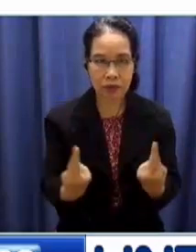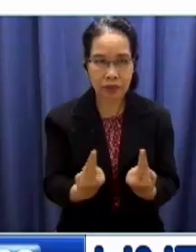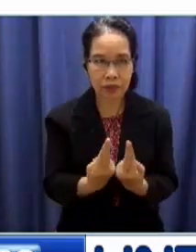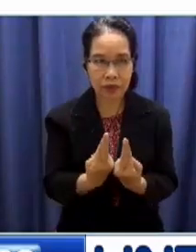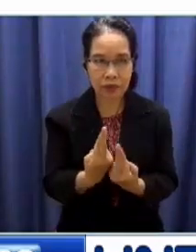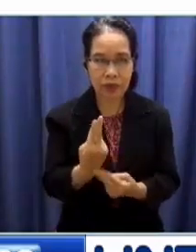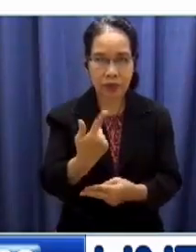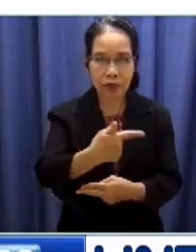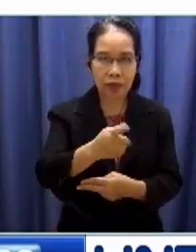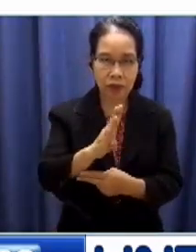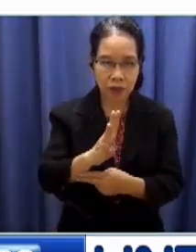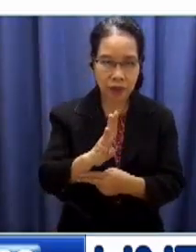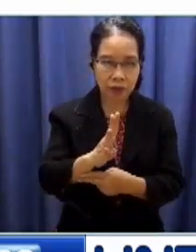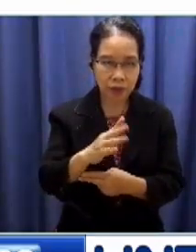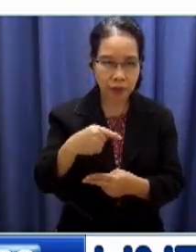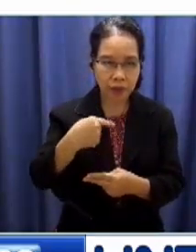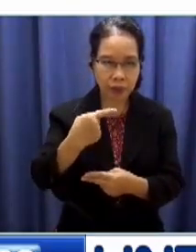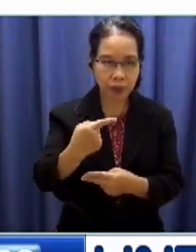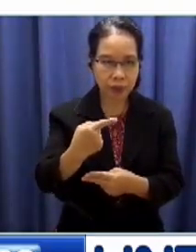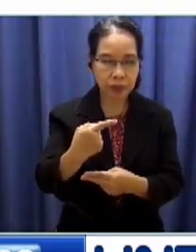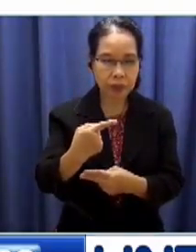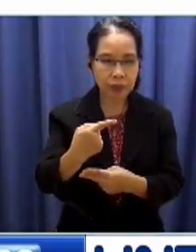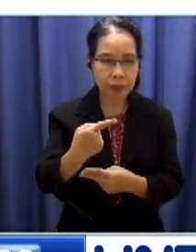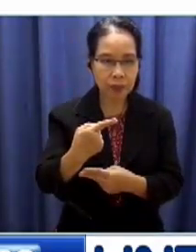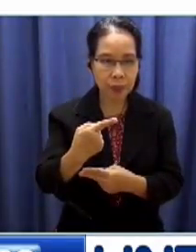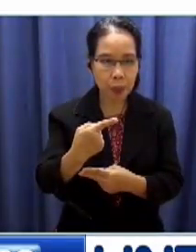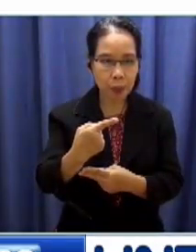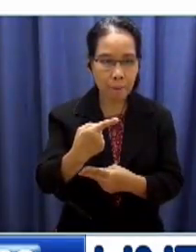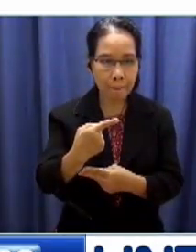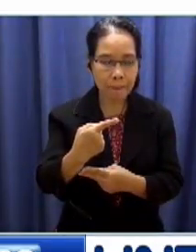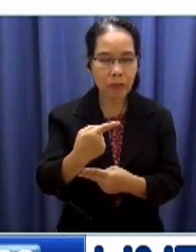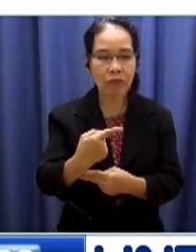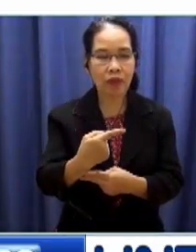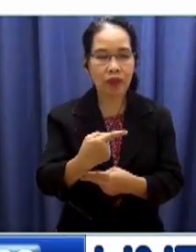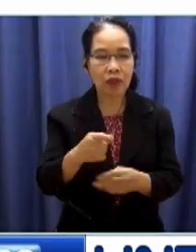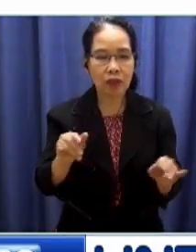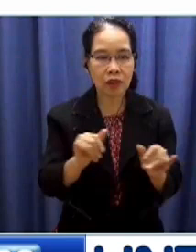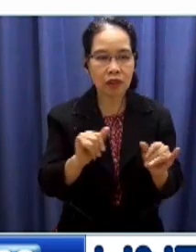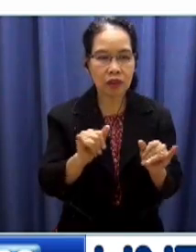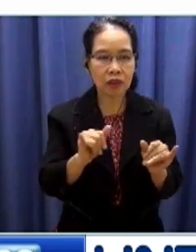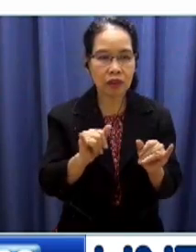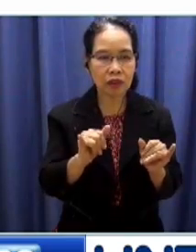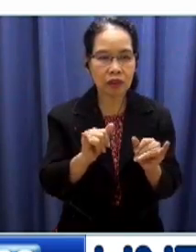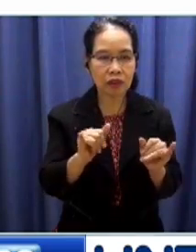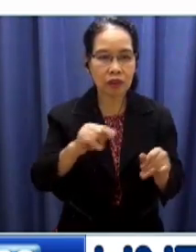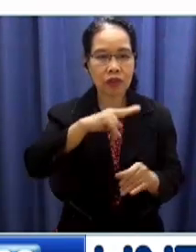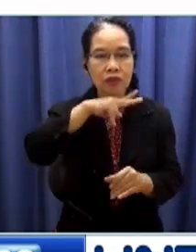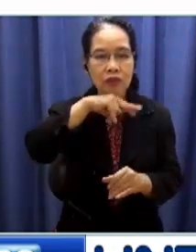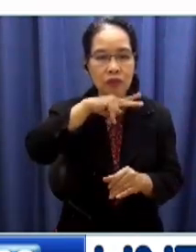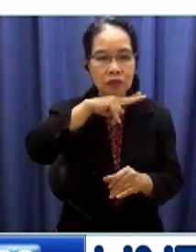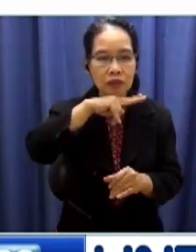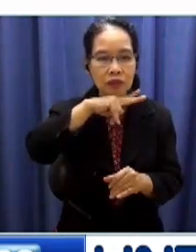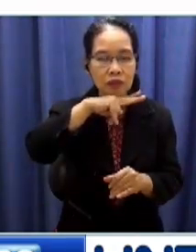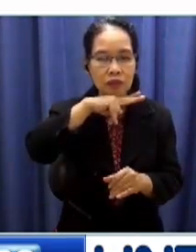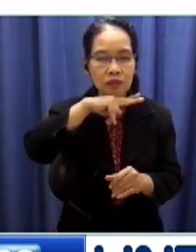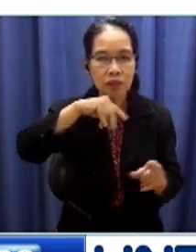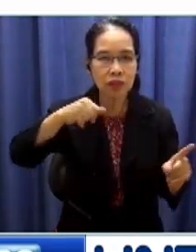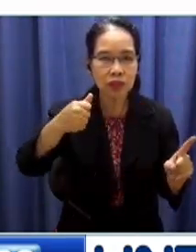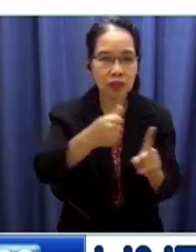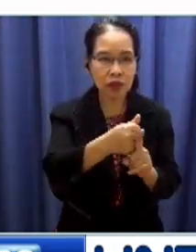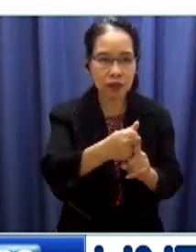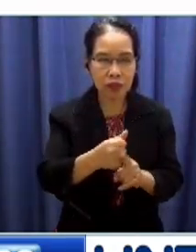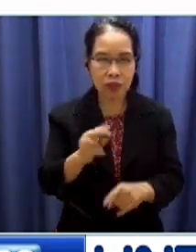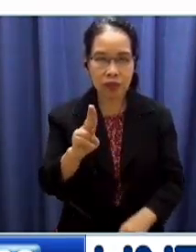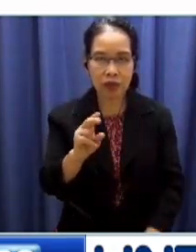lang po nila, aba, ang mukha ito nung virus na tumama sa US, yung naging pandemya